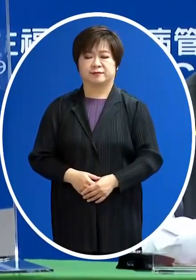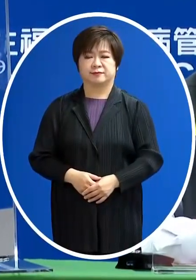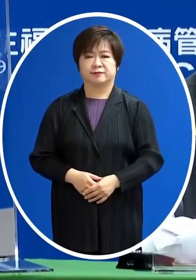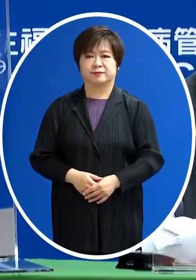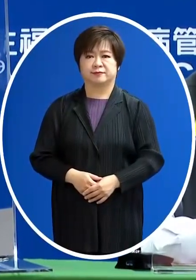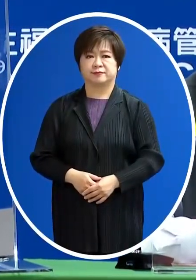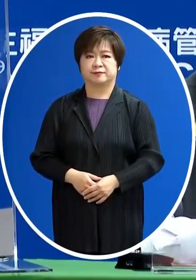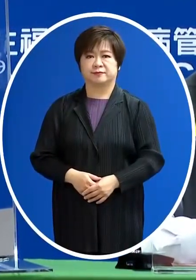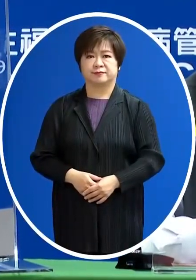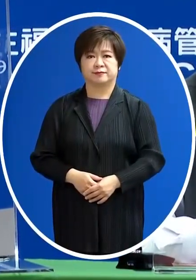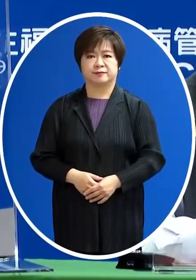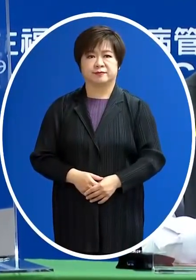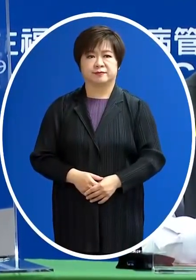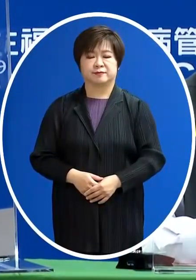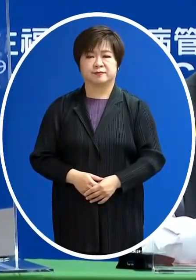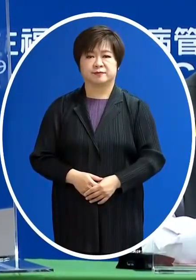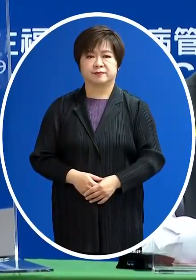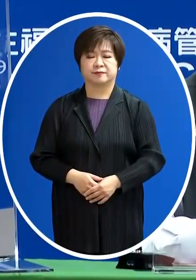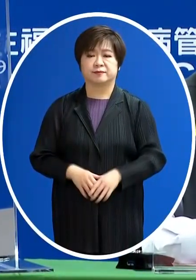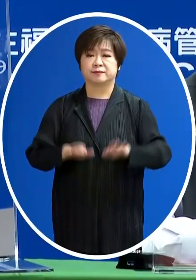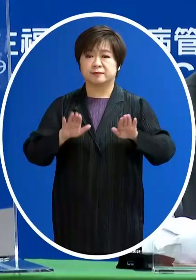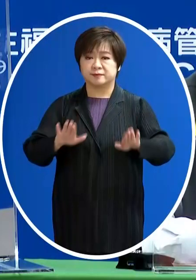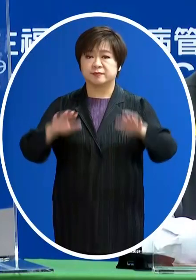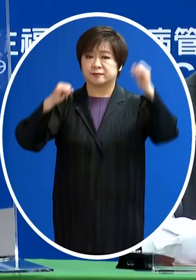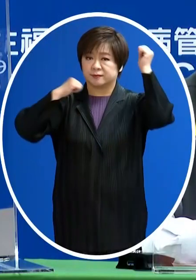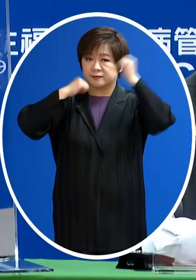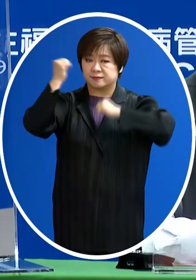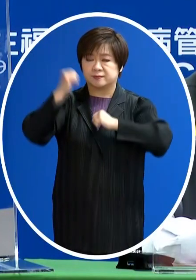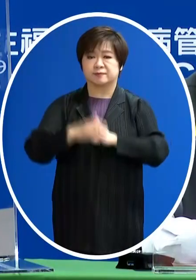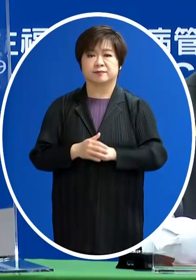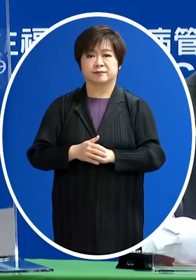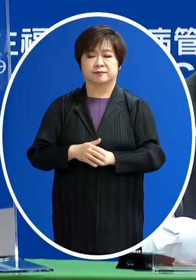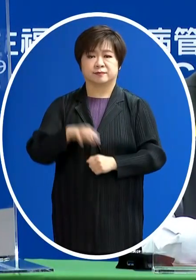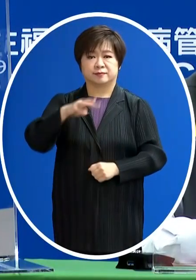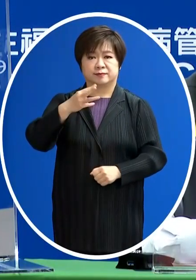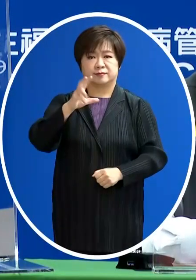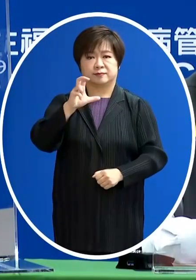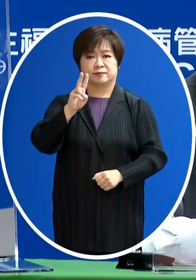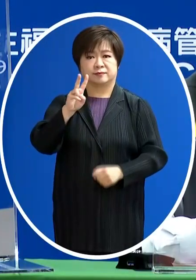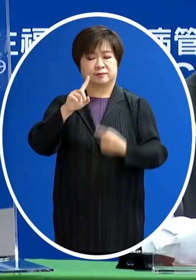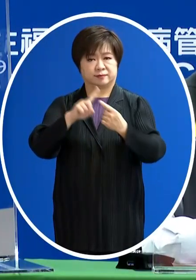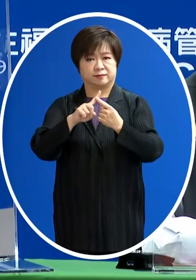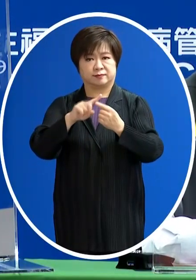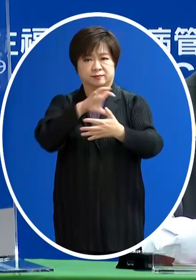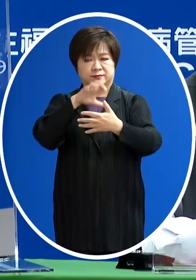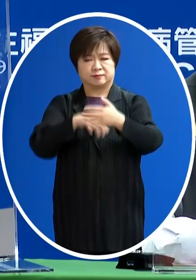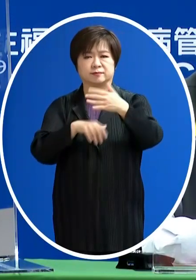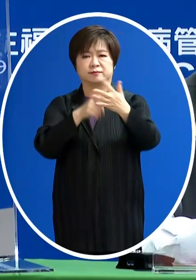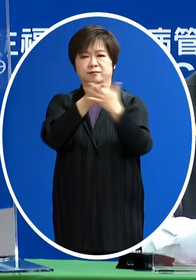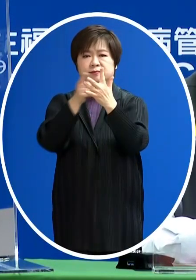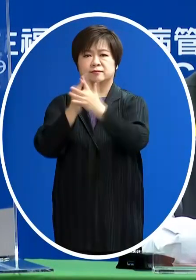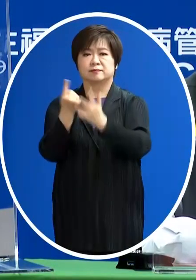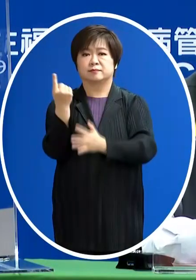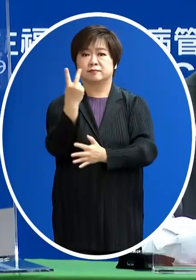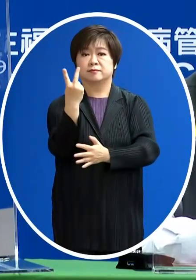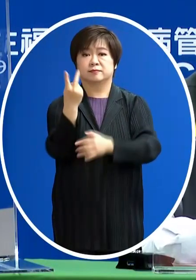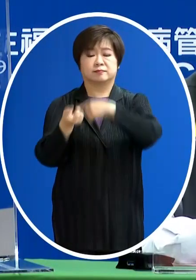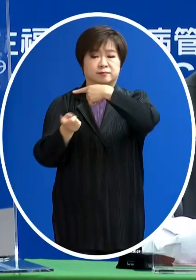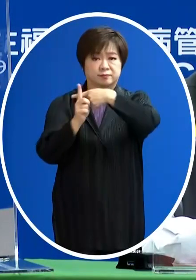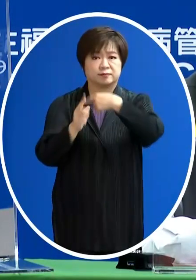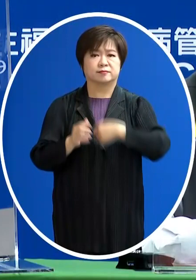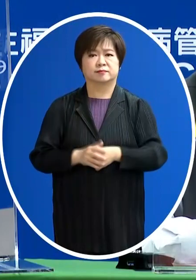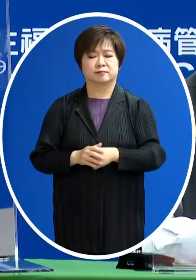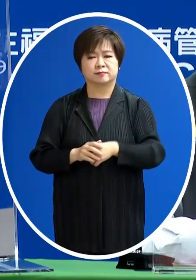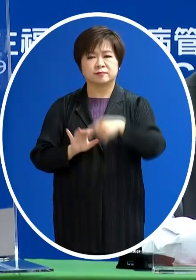好，那在今天早上那372人，那有2名阳性那百分比